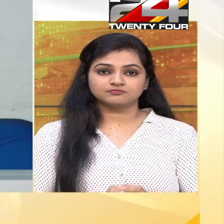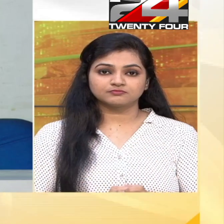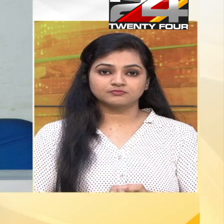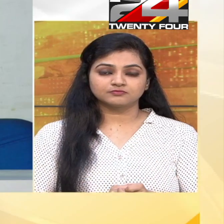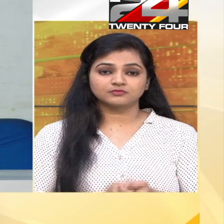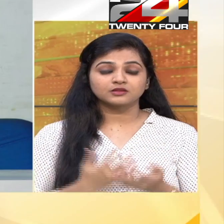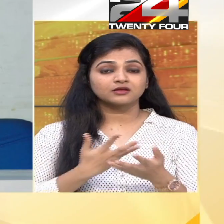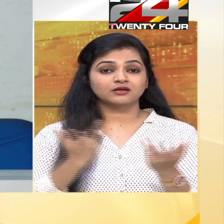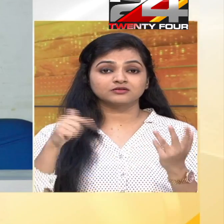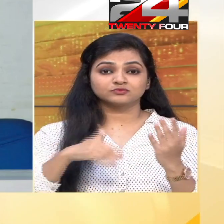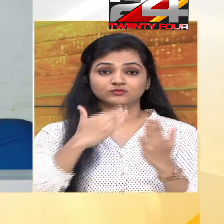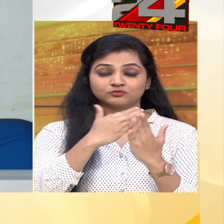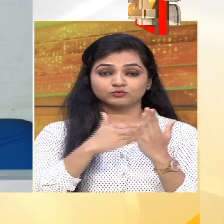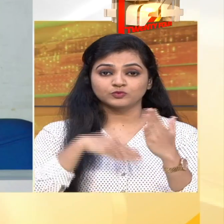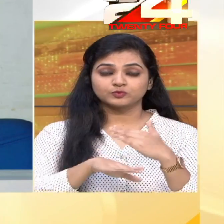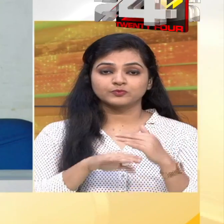ഏതെങ്കിലും ഒരു കാര്യത്തിൽ നമ്മൾ